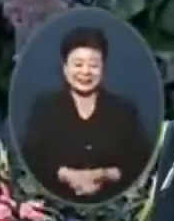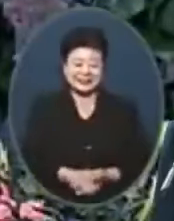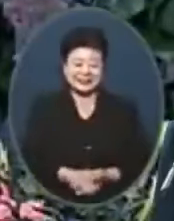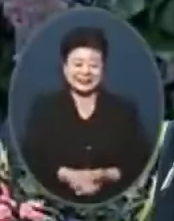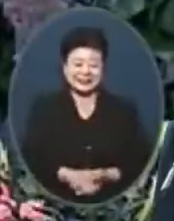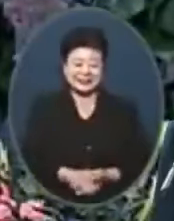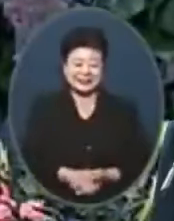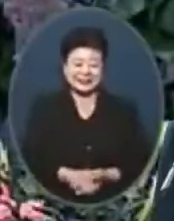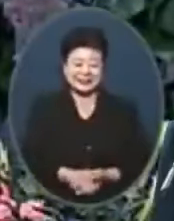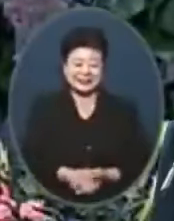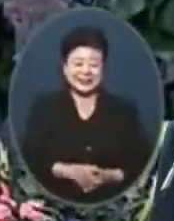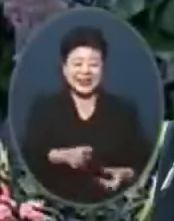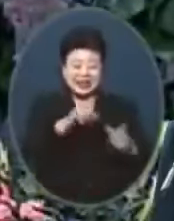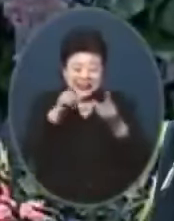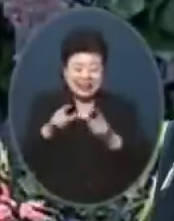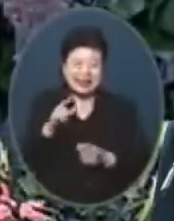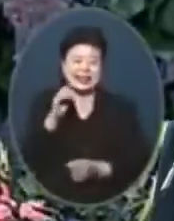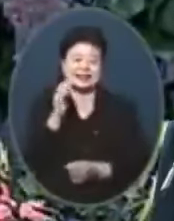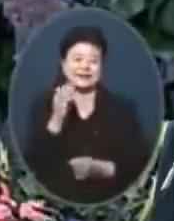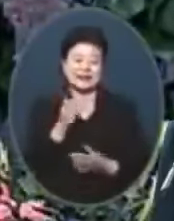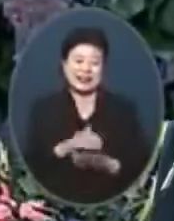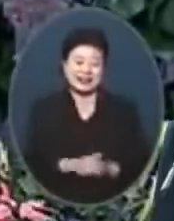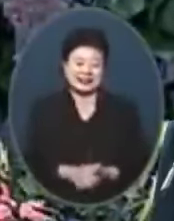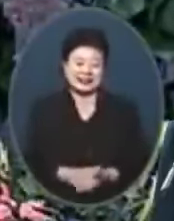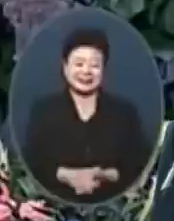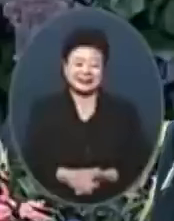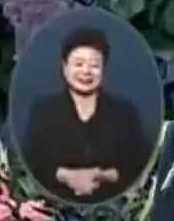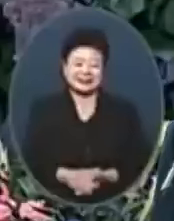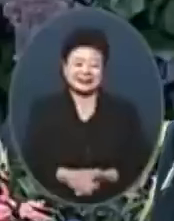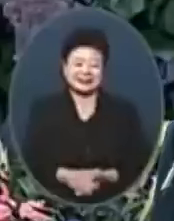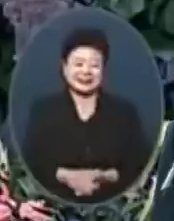삶을 살아가야 되는 것입니다.